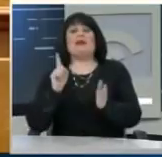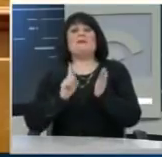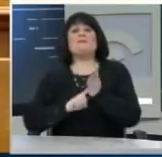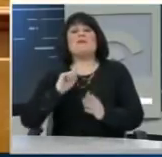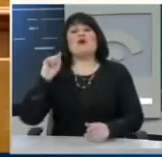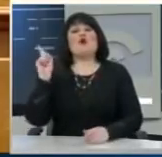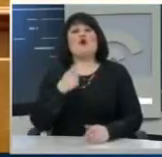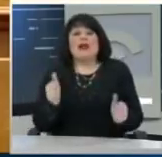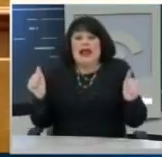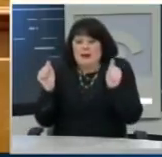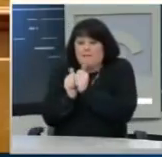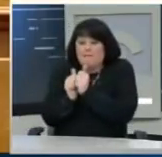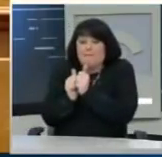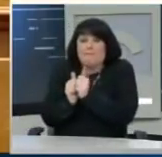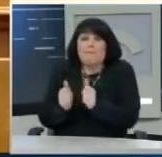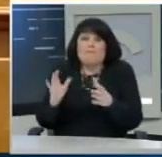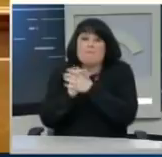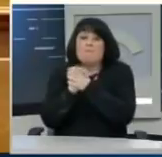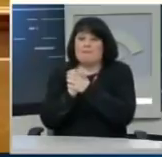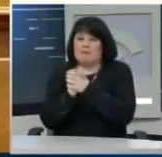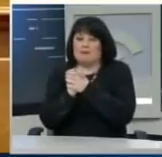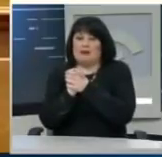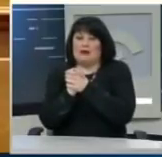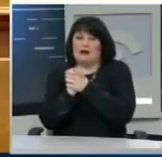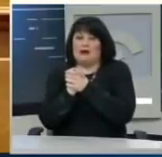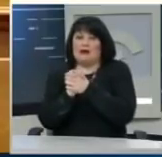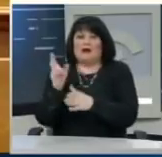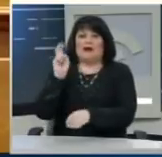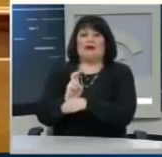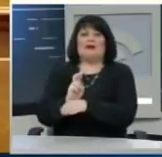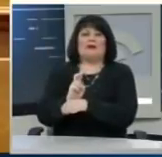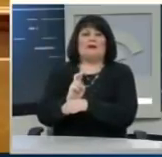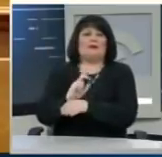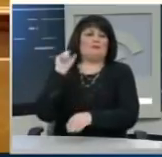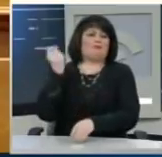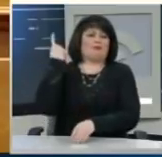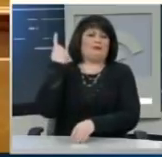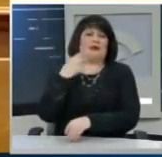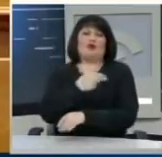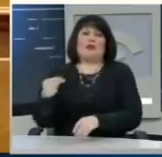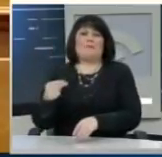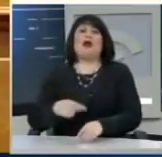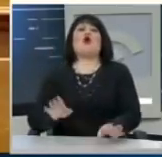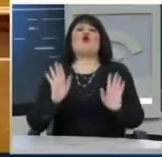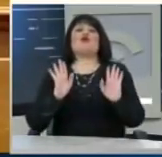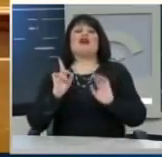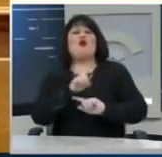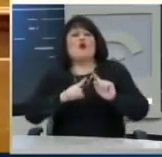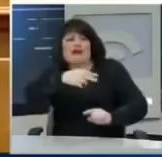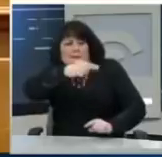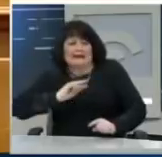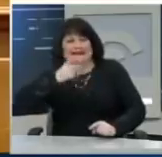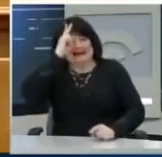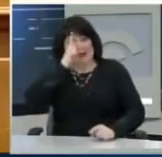πρέπει όλοι να ομονοήσουμε ότι δεν θα αφήσουμε το θέμα στις καλένδες. Όποια και αν είναι αυτή η